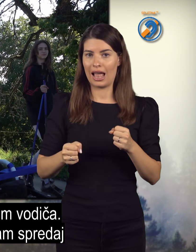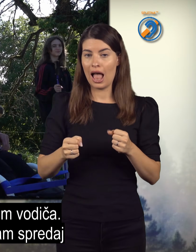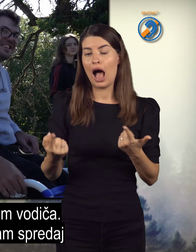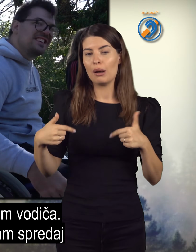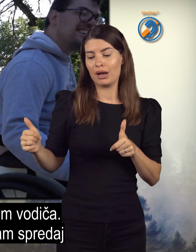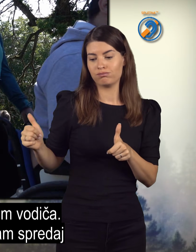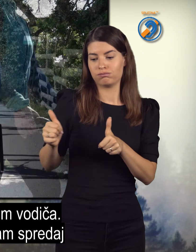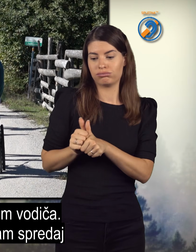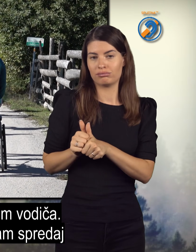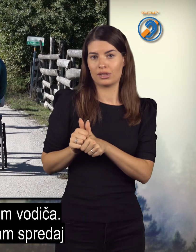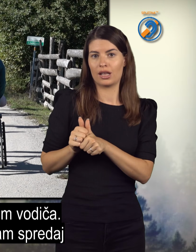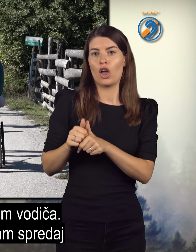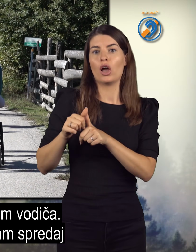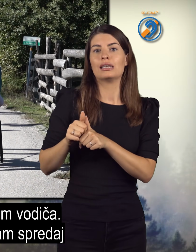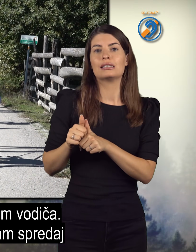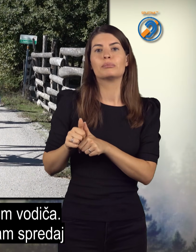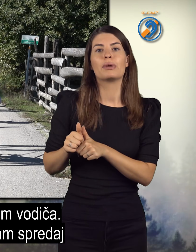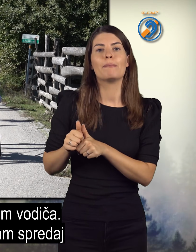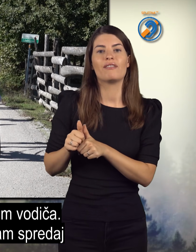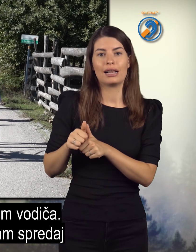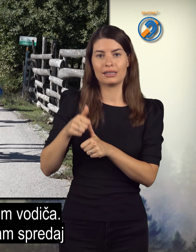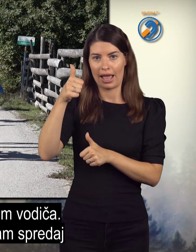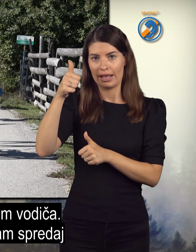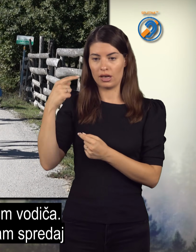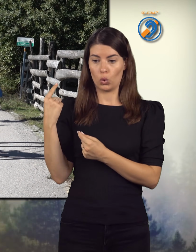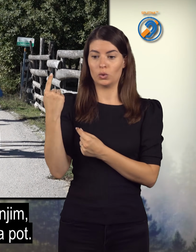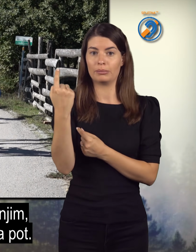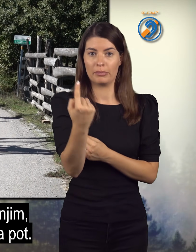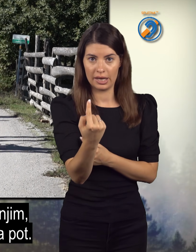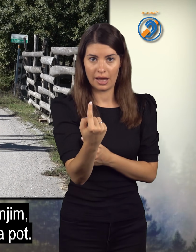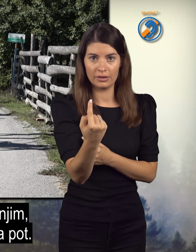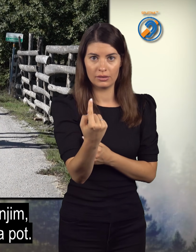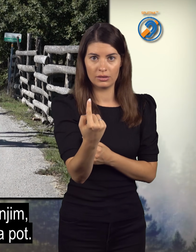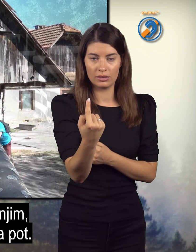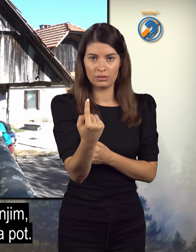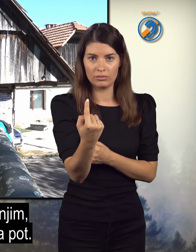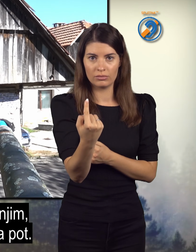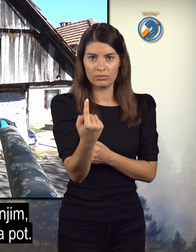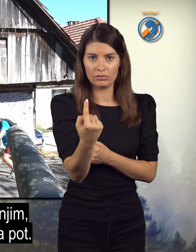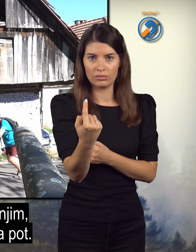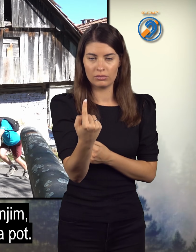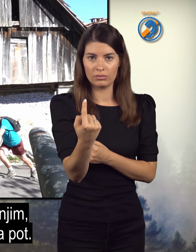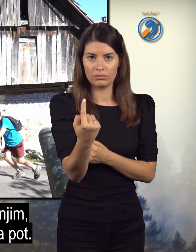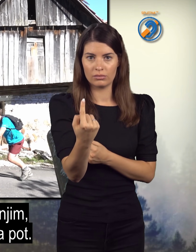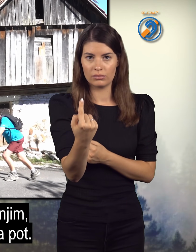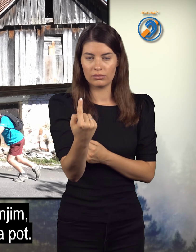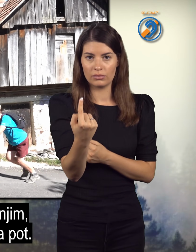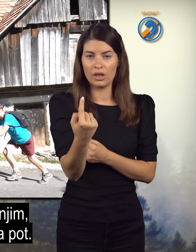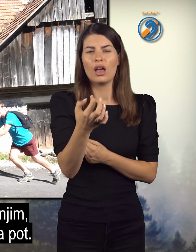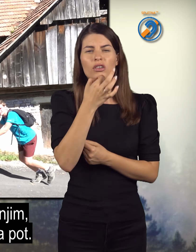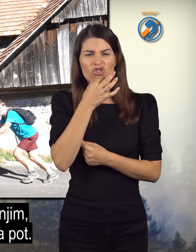imam pa vodiča, spremljevalca imam od spredi, in za spremljevalcem hodim, če